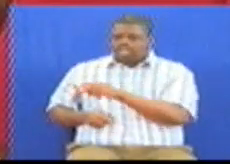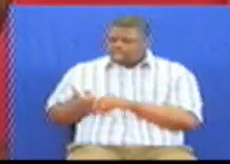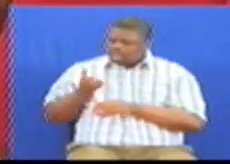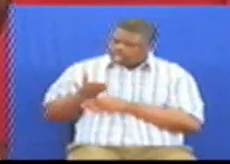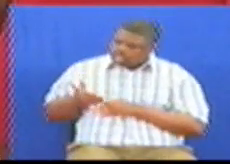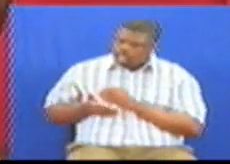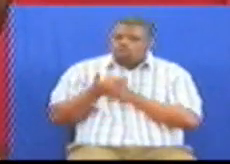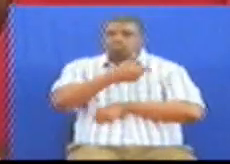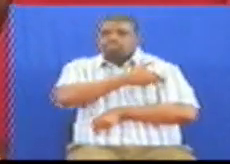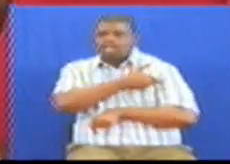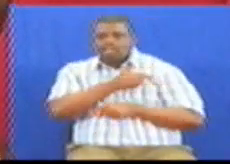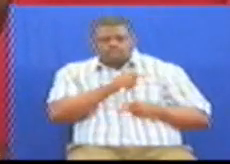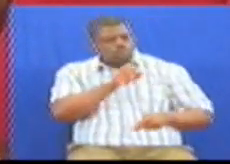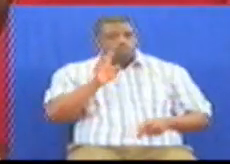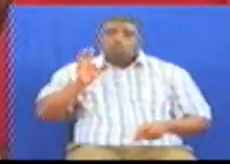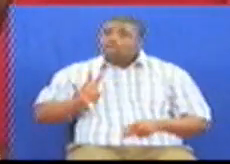hospitali ya wilaya,